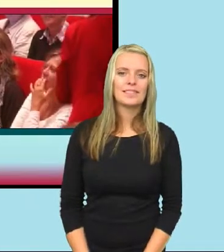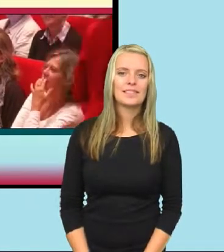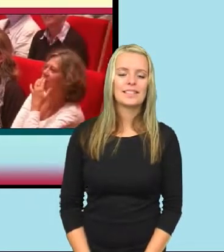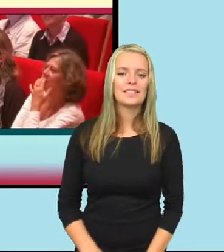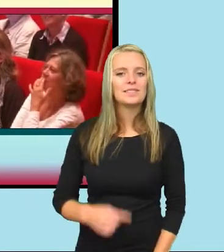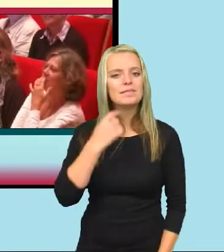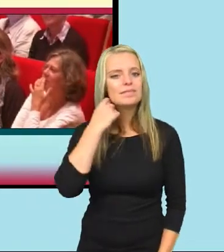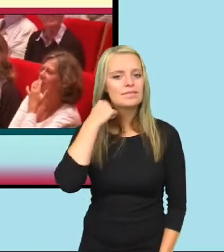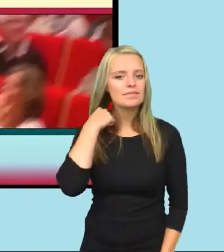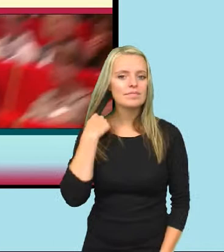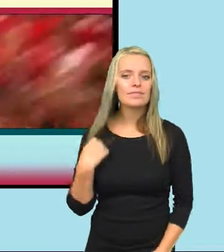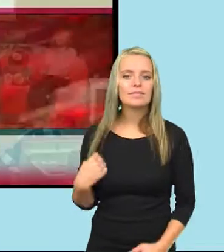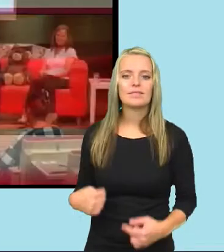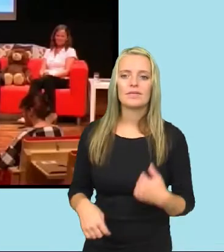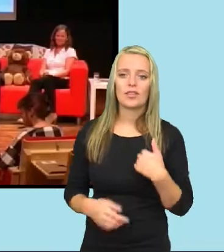Jag går vidare. Det var en där uppe.